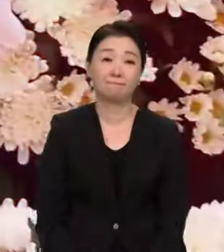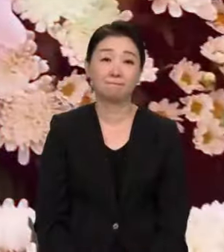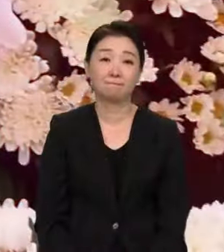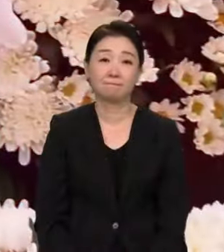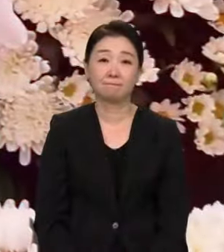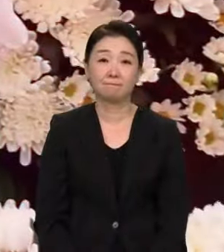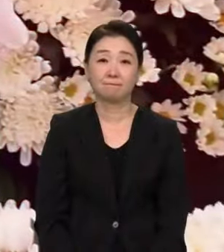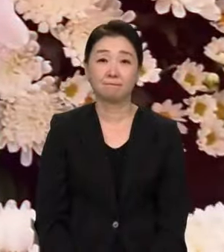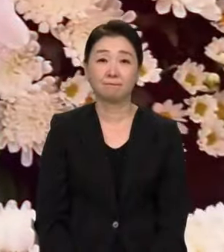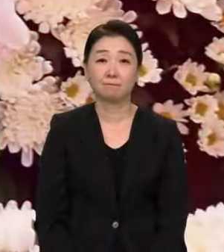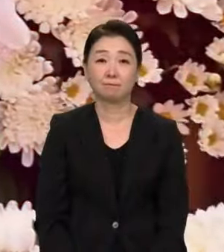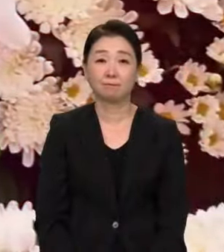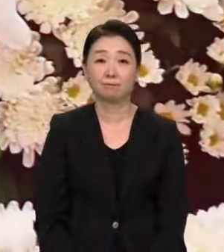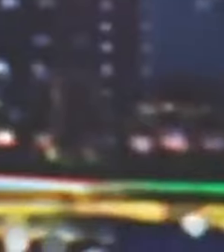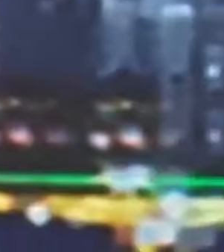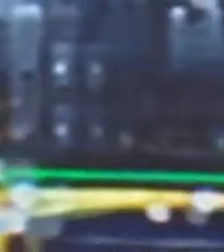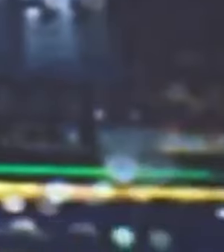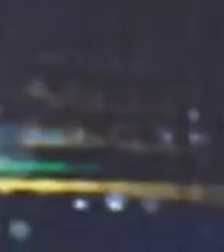JTBC 조소희입니다.